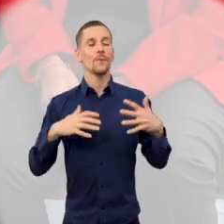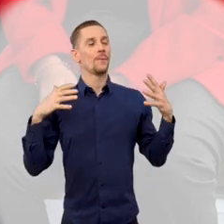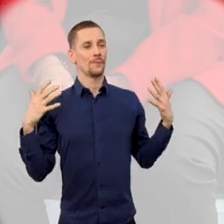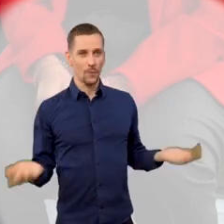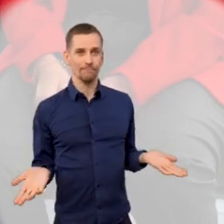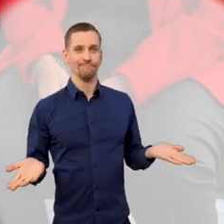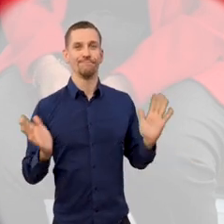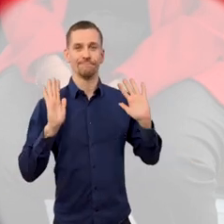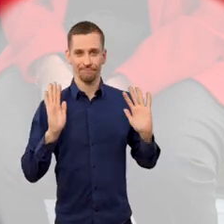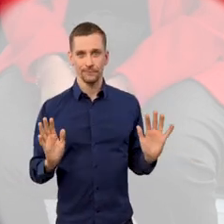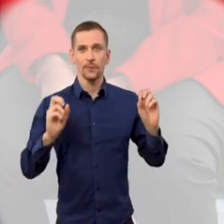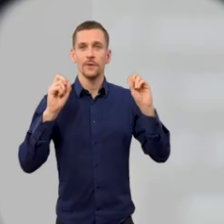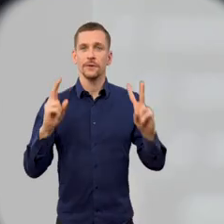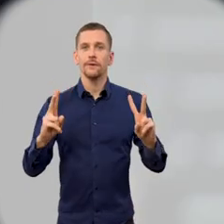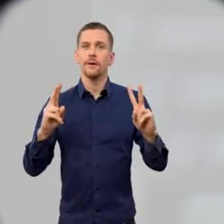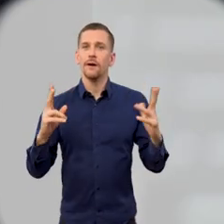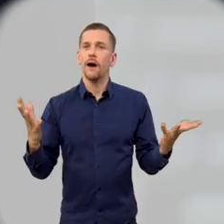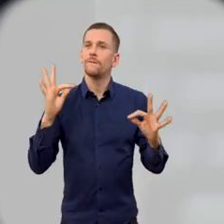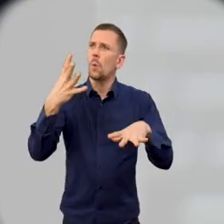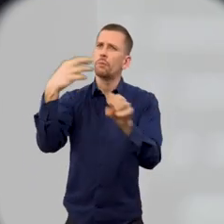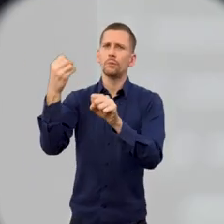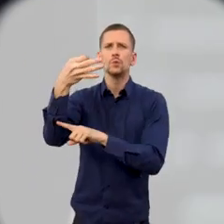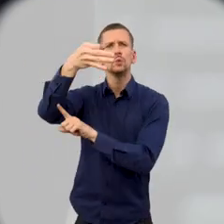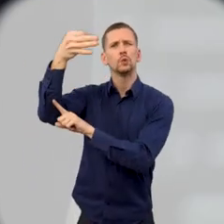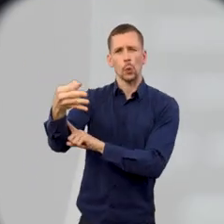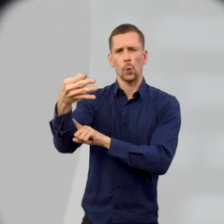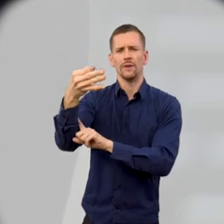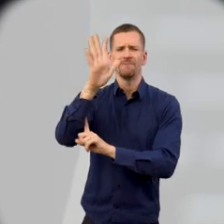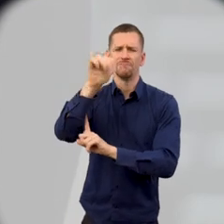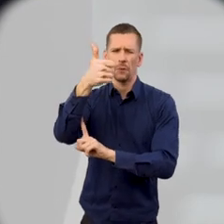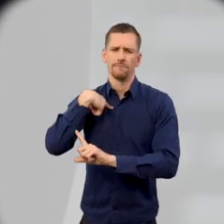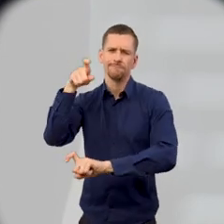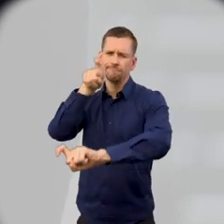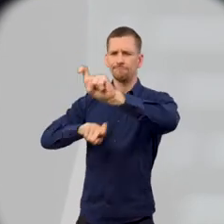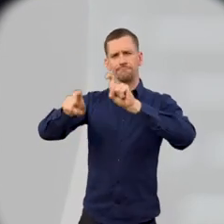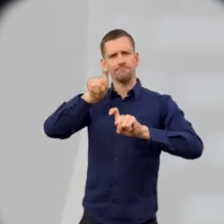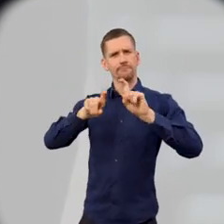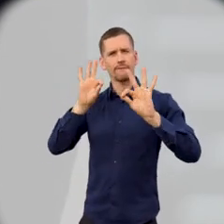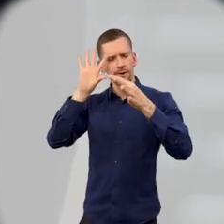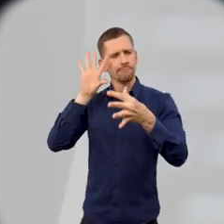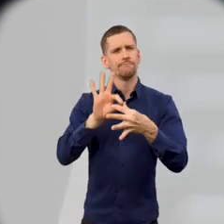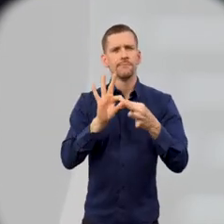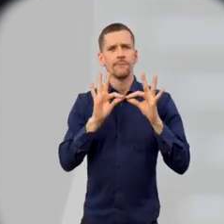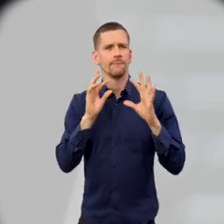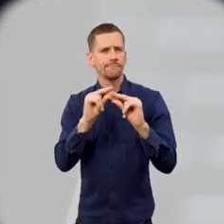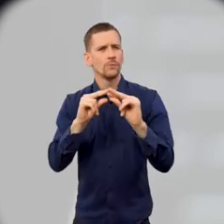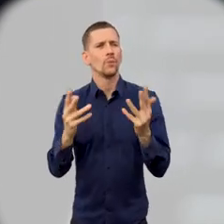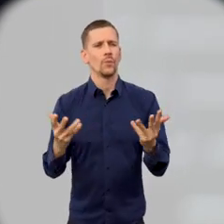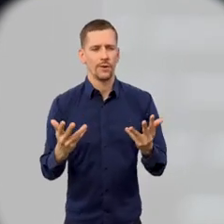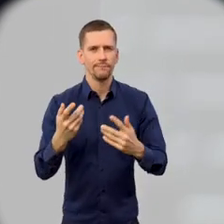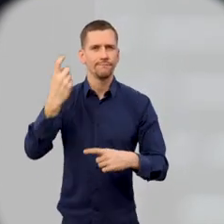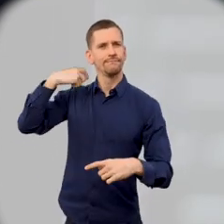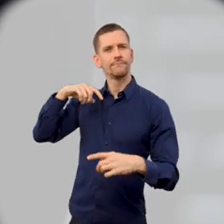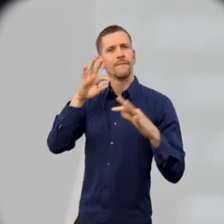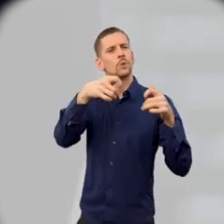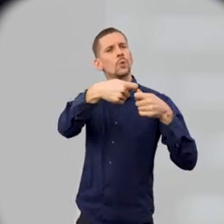Alors, rapidement, sur l'employabilité dont vous parliez, on a des excellents taux d'employabilité. On sait que... Je